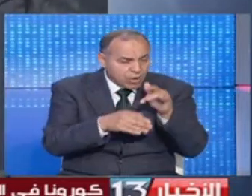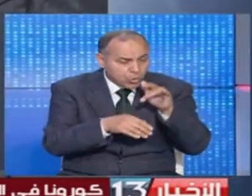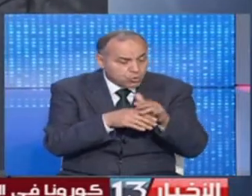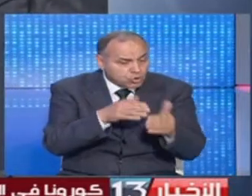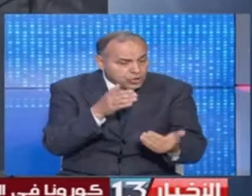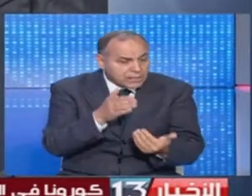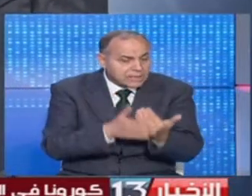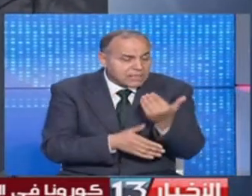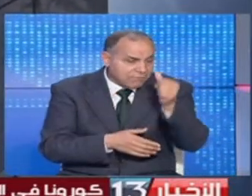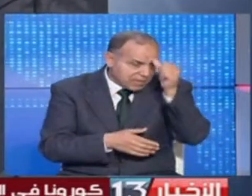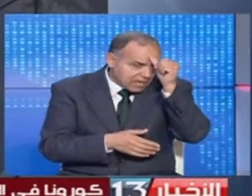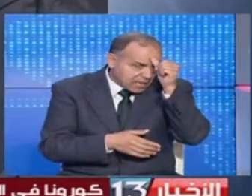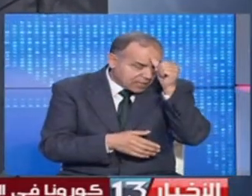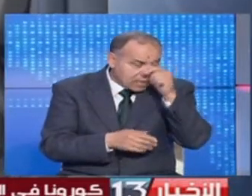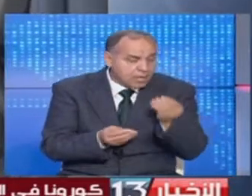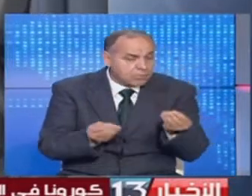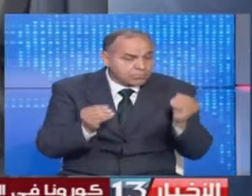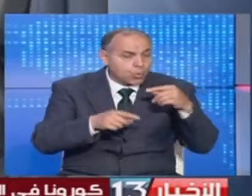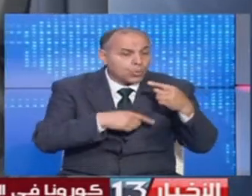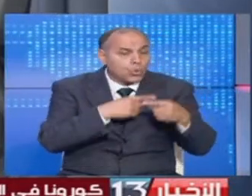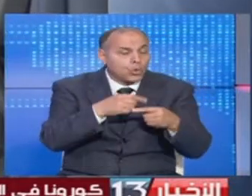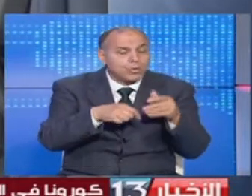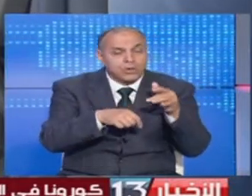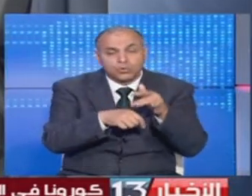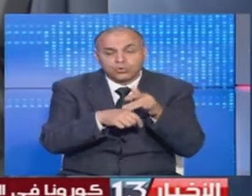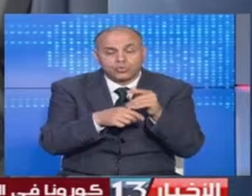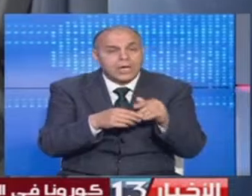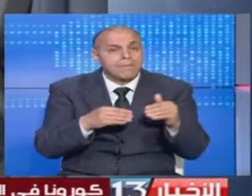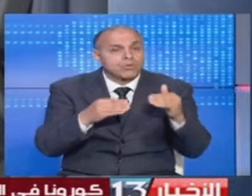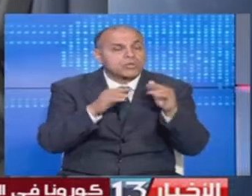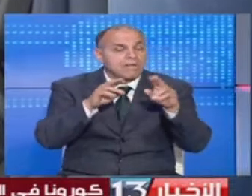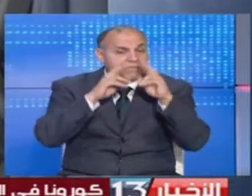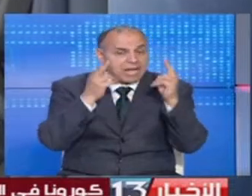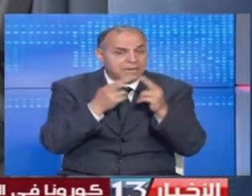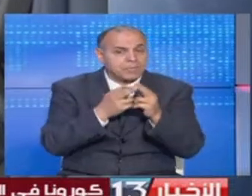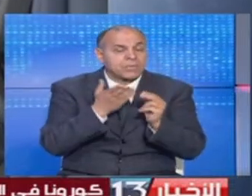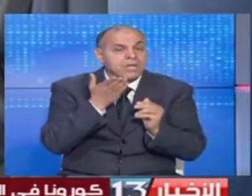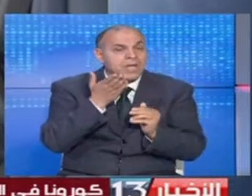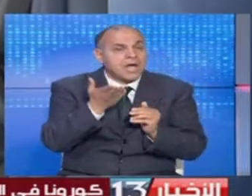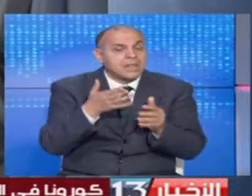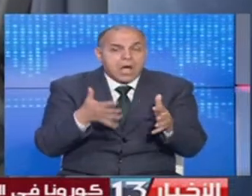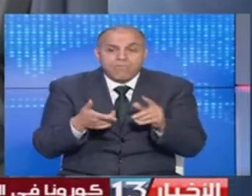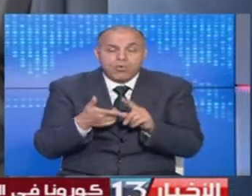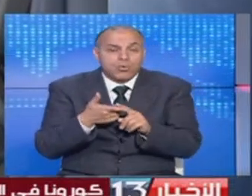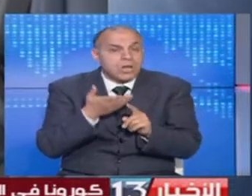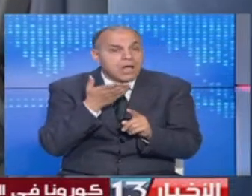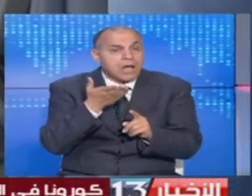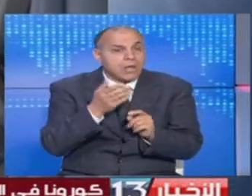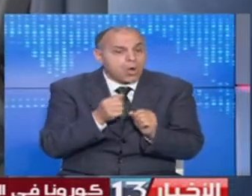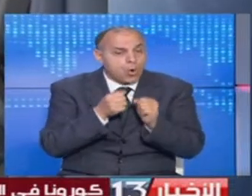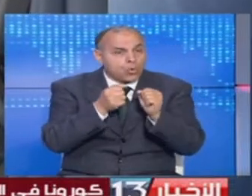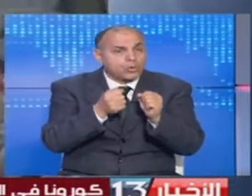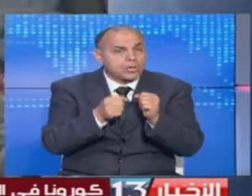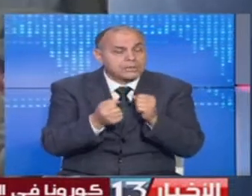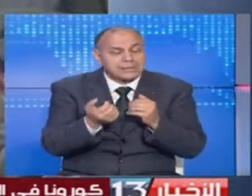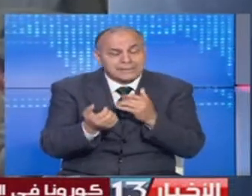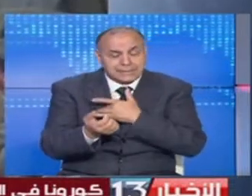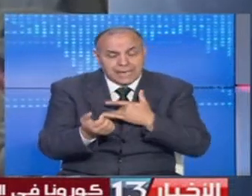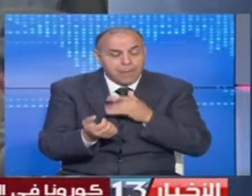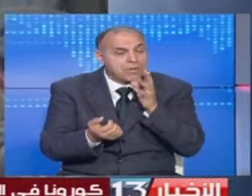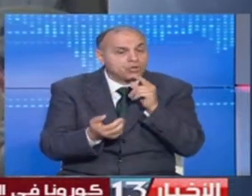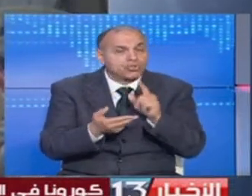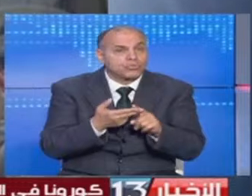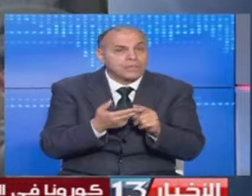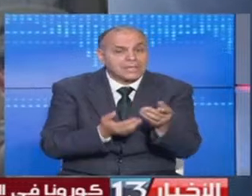جديده في اعلى زياده يوميه للاصابات على مستوى العالم وسط مخاوف بشان قدره الخدمات الصحيه على